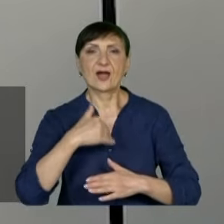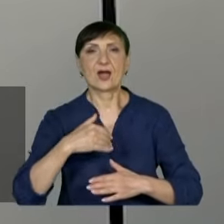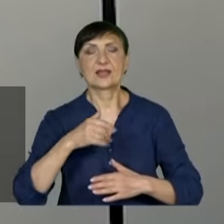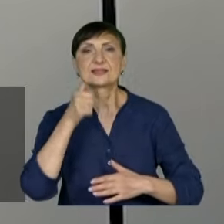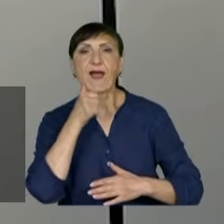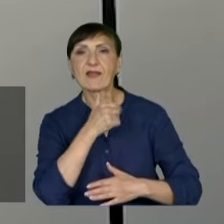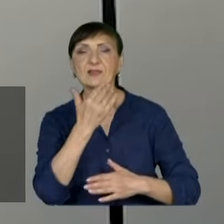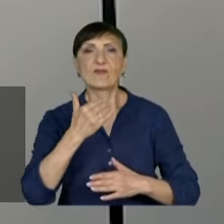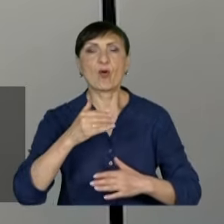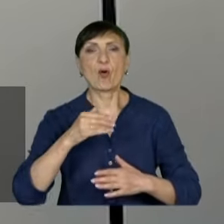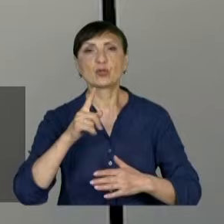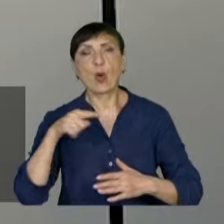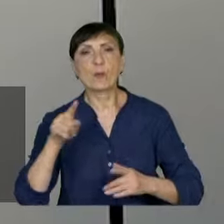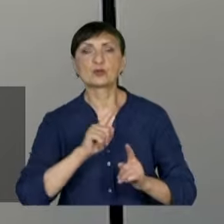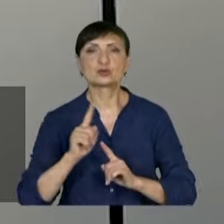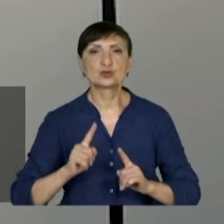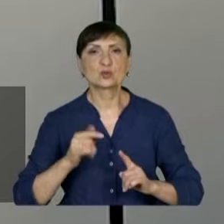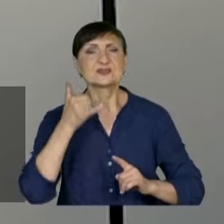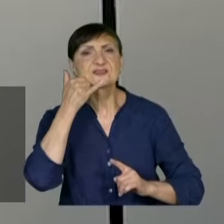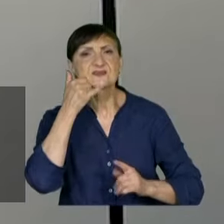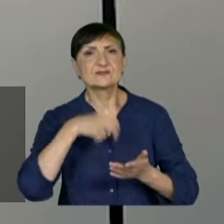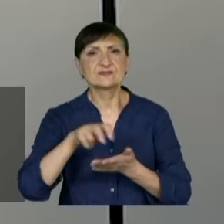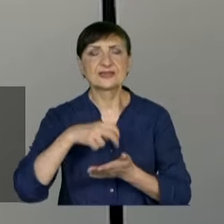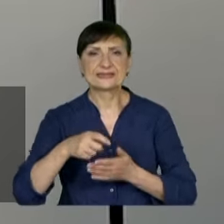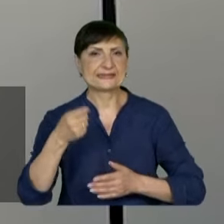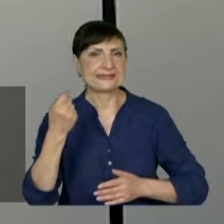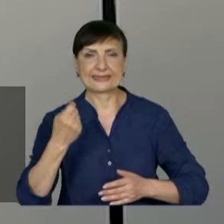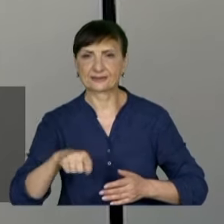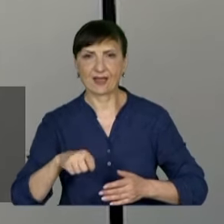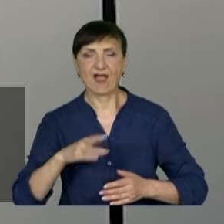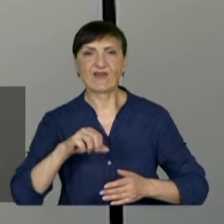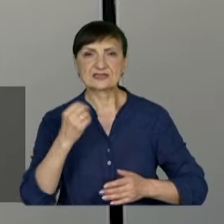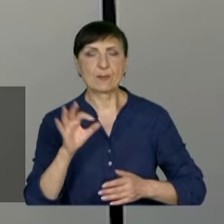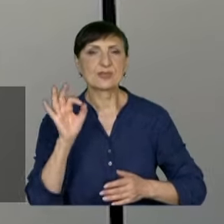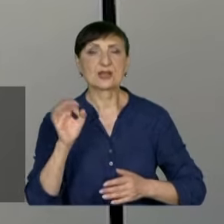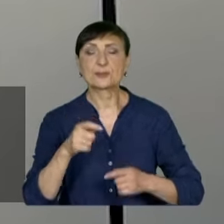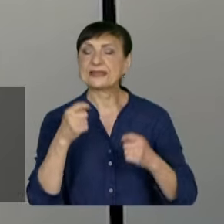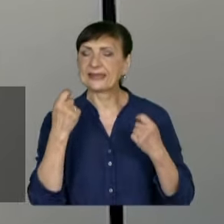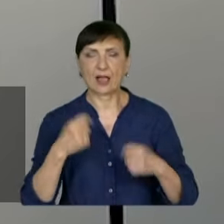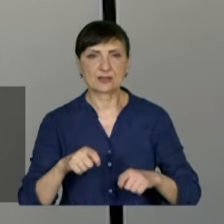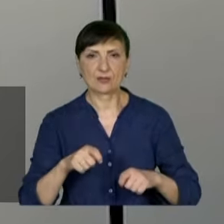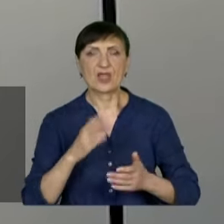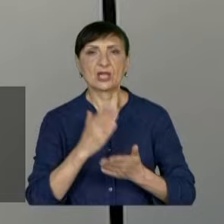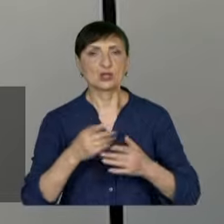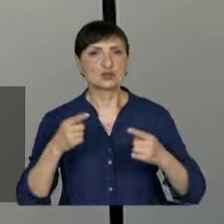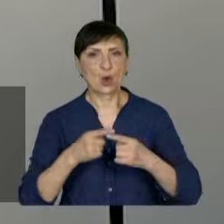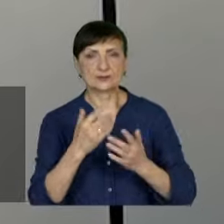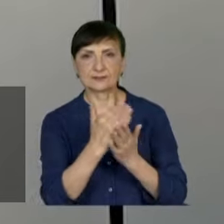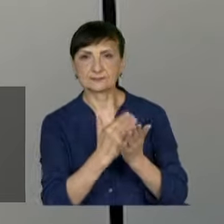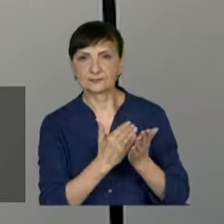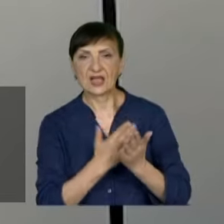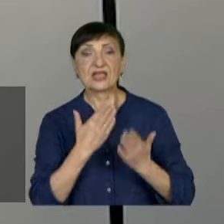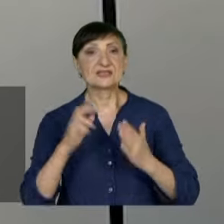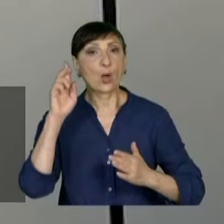одному гражданину, ни посредством телефона, ни посредством мессенджеров. То есть WhatsApp, Telegram никогда. Есть четкие инструкции. Если